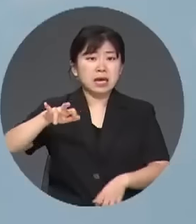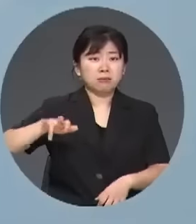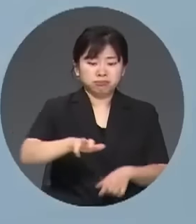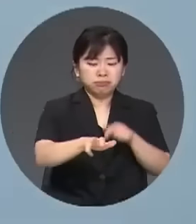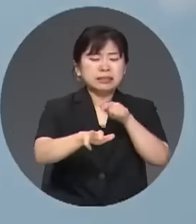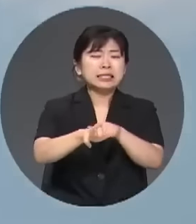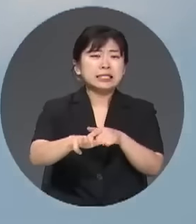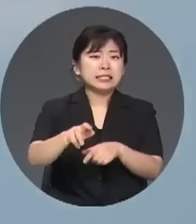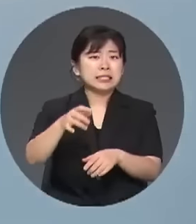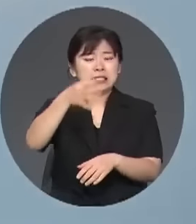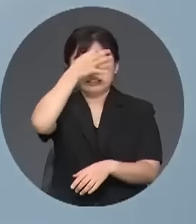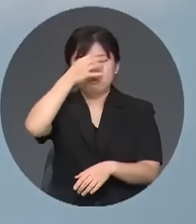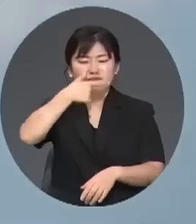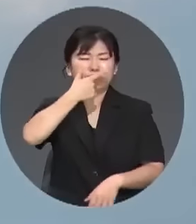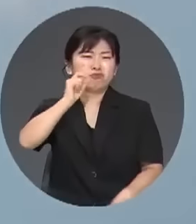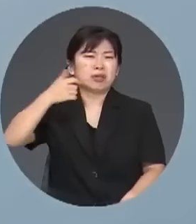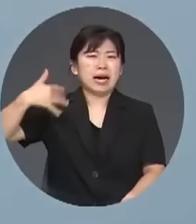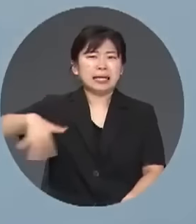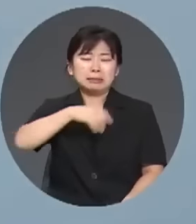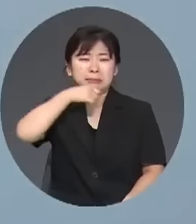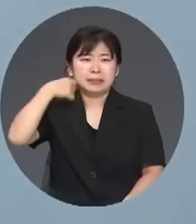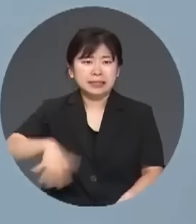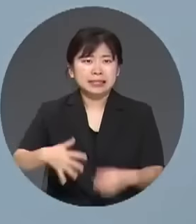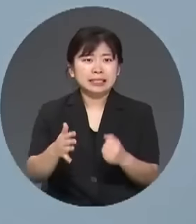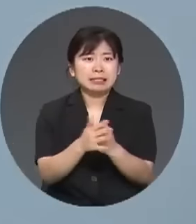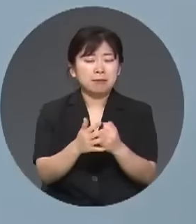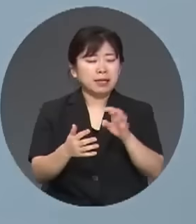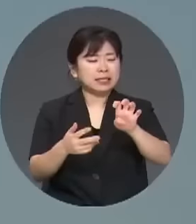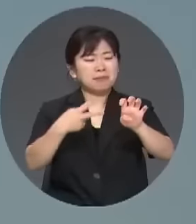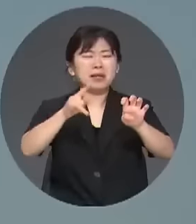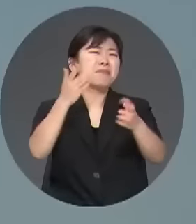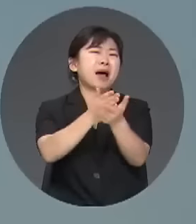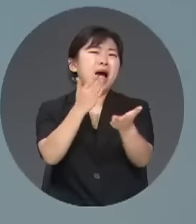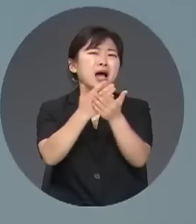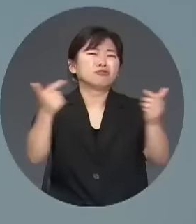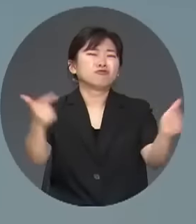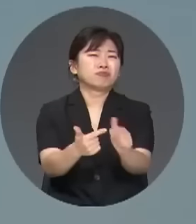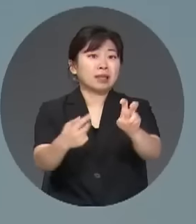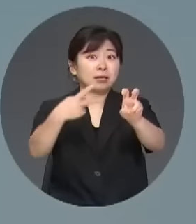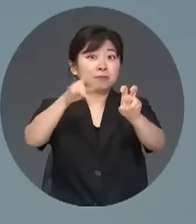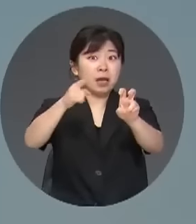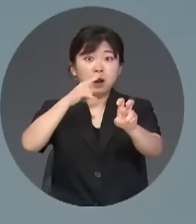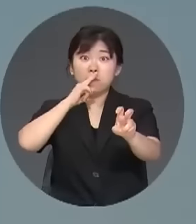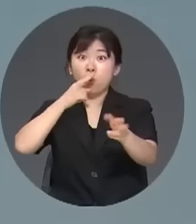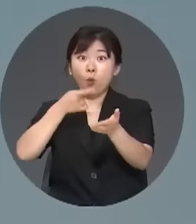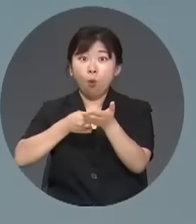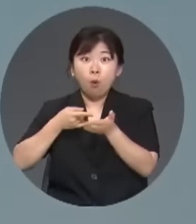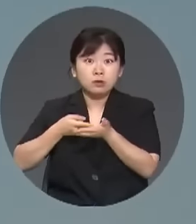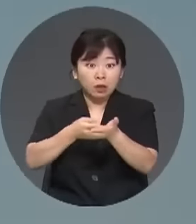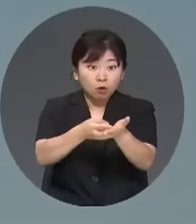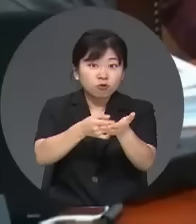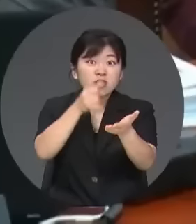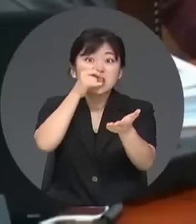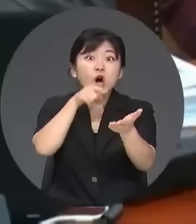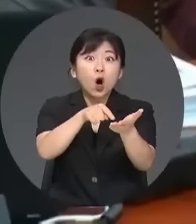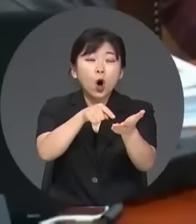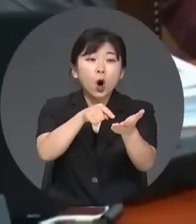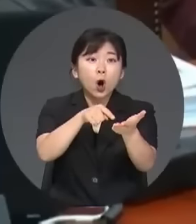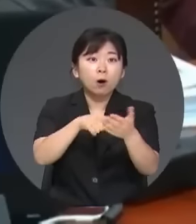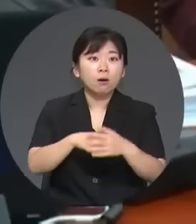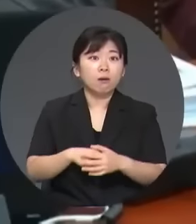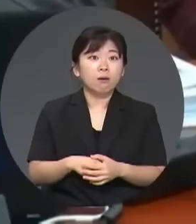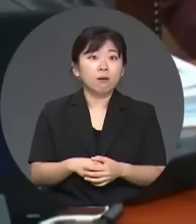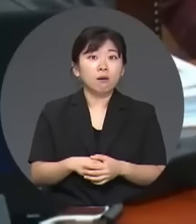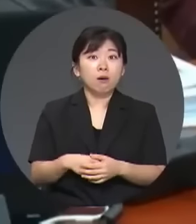떨어진다는 이유로 총 계약 물량을 40대가 아닌 20대로 줄여야 한다는 보고서를 냈기 때문입니다.